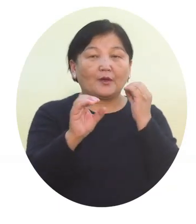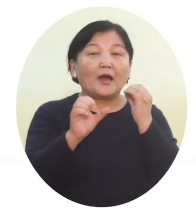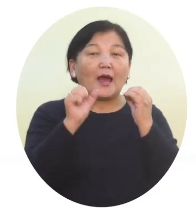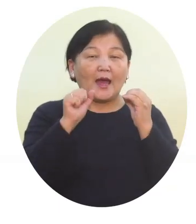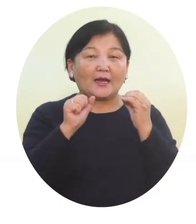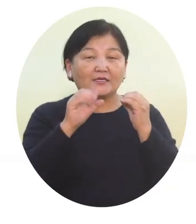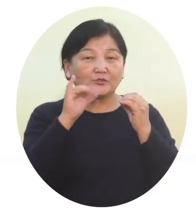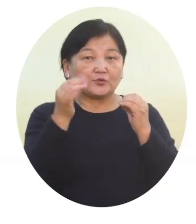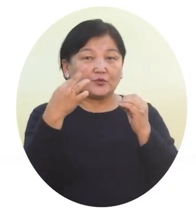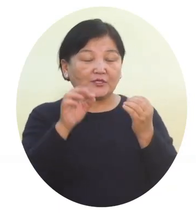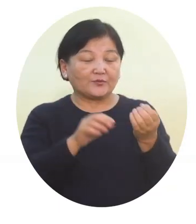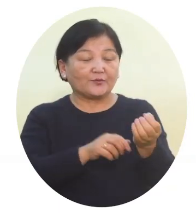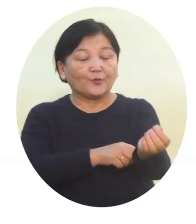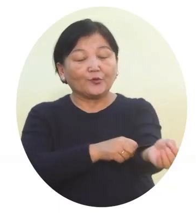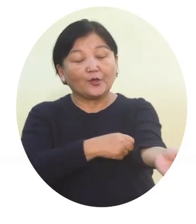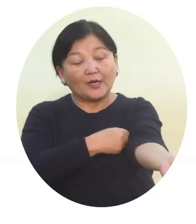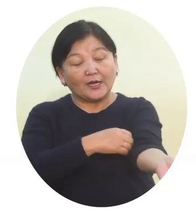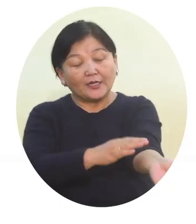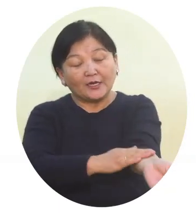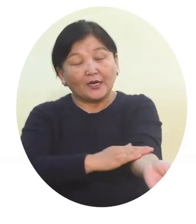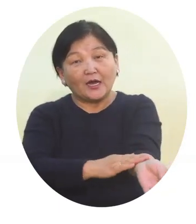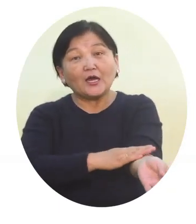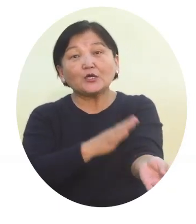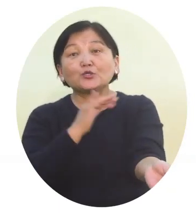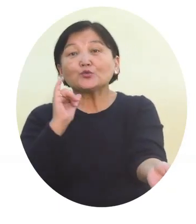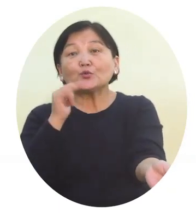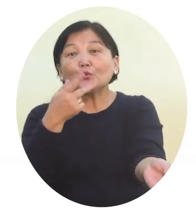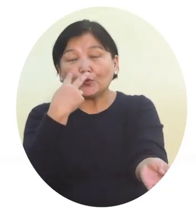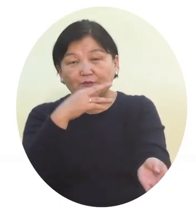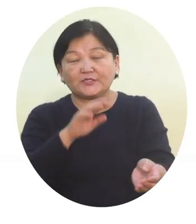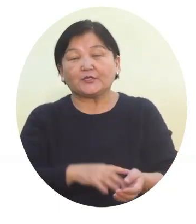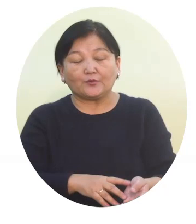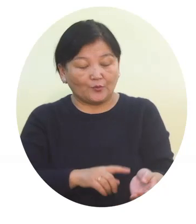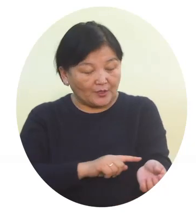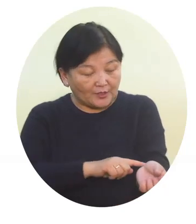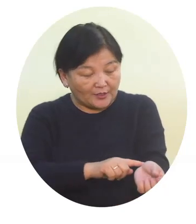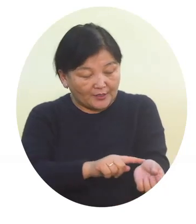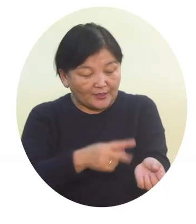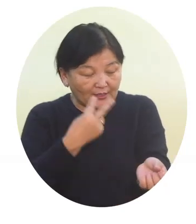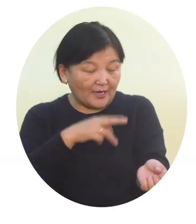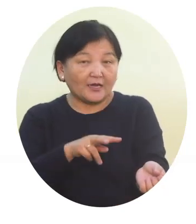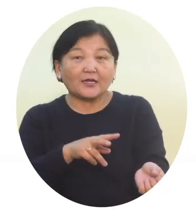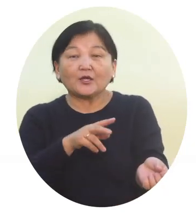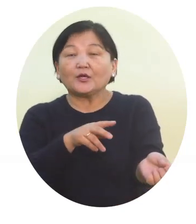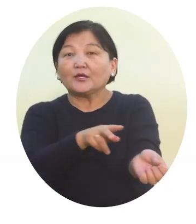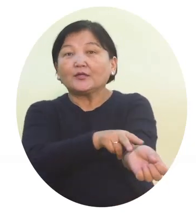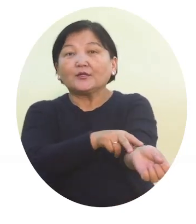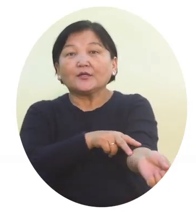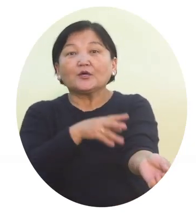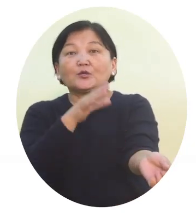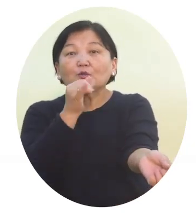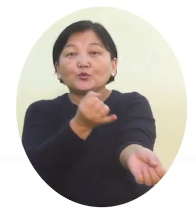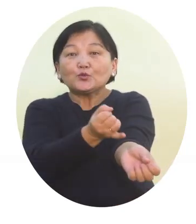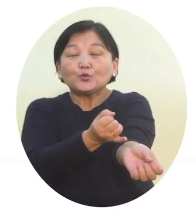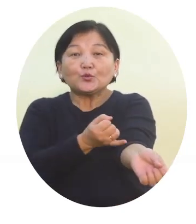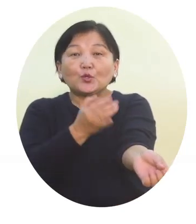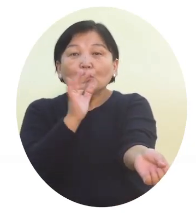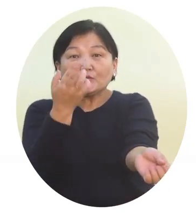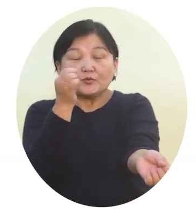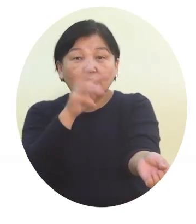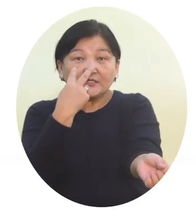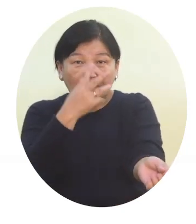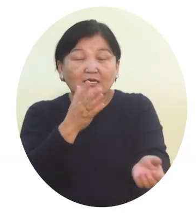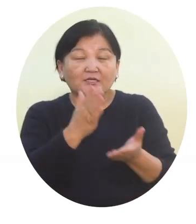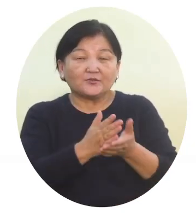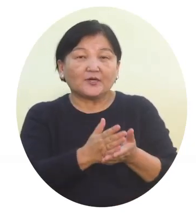шууг ажиглан харъя. За тэгэхээр шууны хэсэгт цусны судсууд харагдаж байгаа ах тийм ээ. Тэгэхээр энэ цусны судсууд маань ямар өнгөтэй харагдаж байна